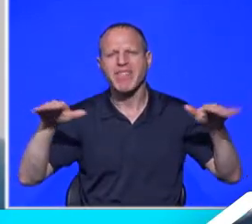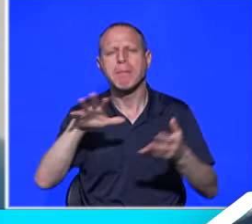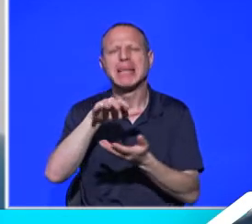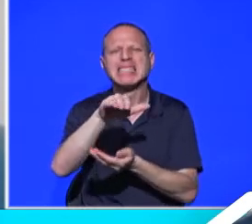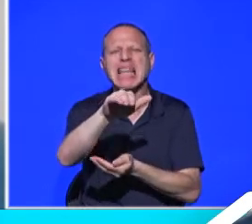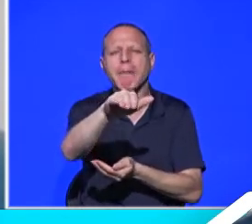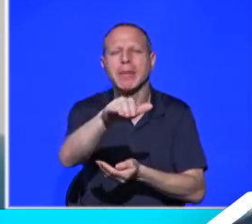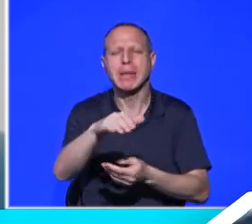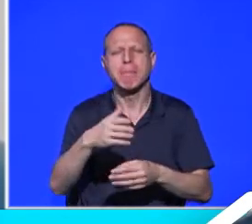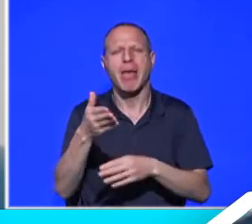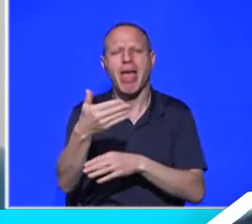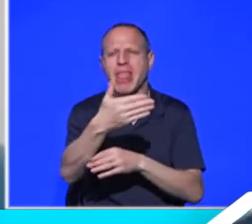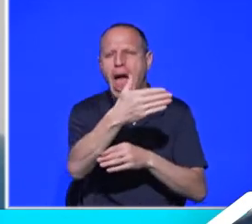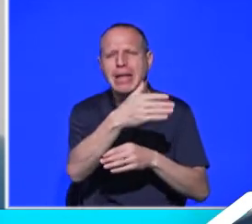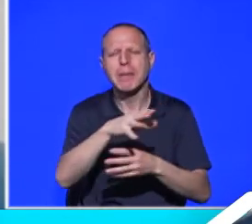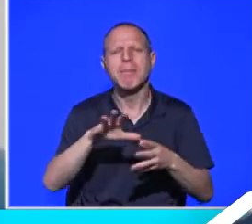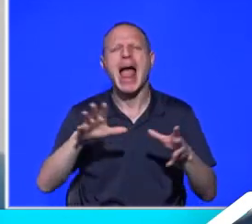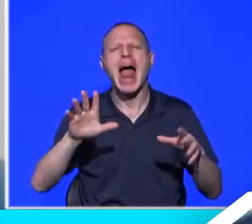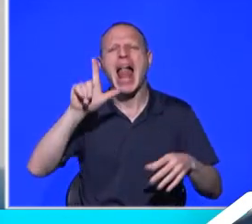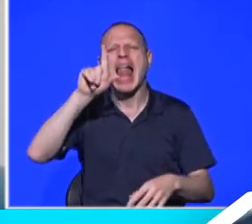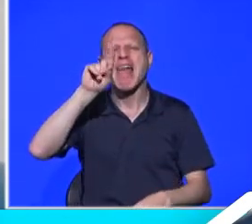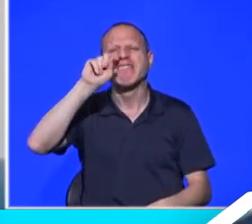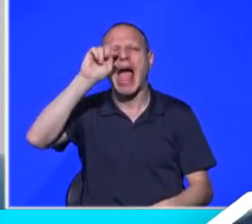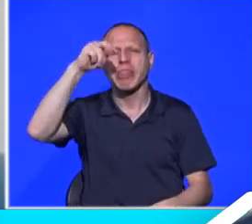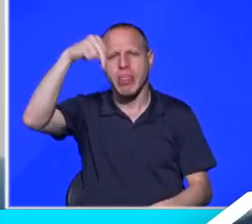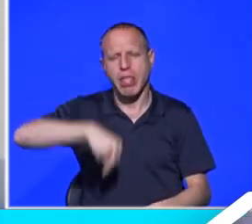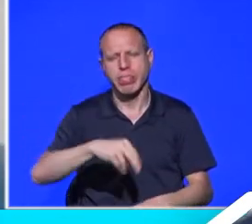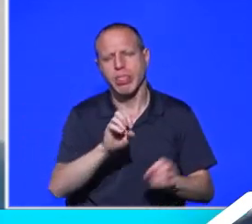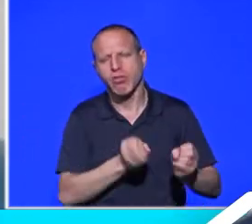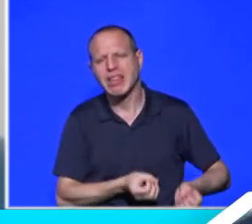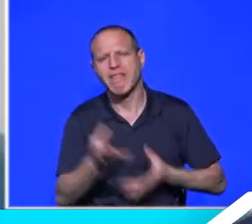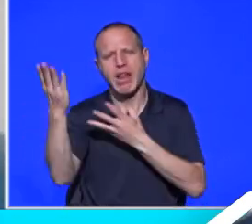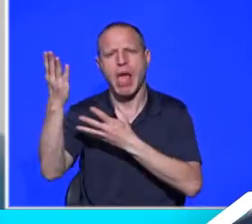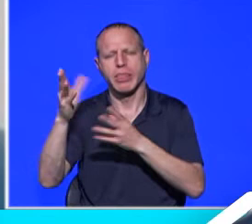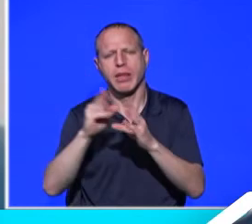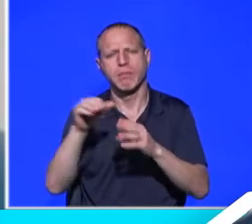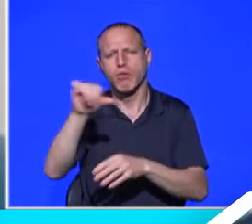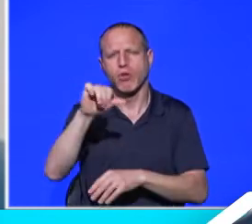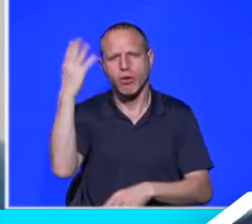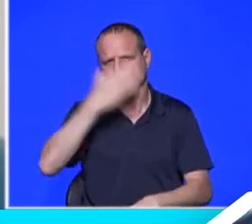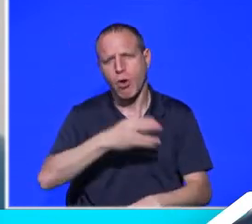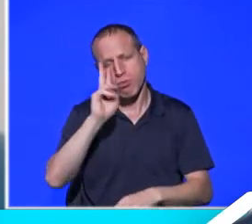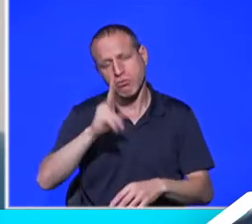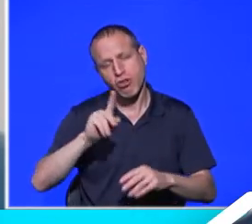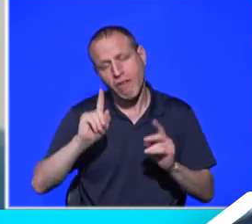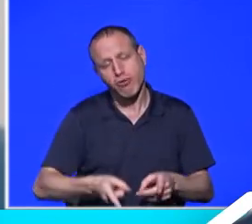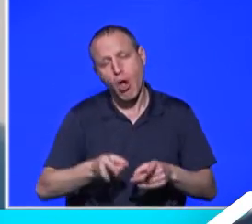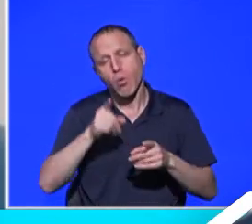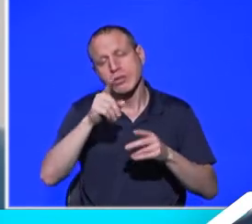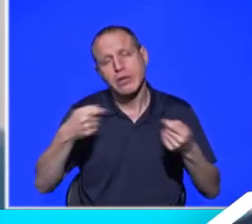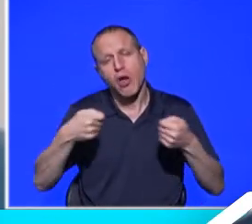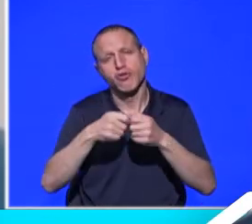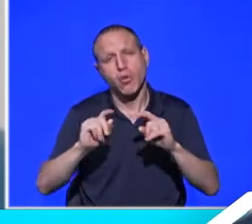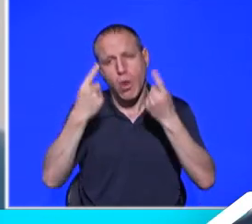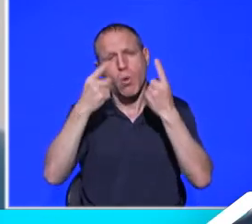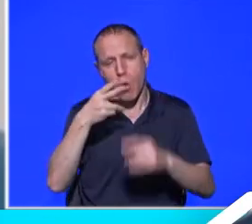דגים, הלוויתן שנפלט מצוב בריאותיו חומר נוזל שחור, ויש אפשרות שזה קשור לאירוע, את